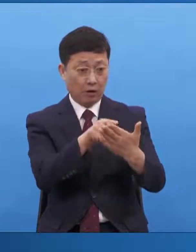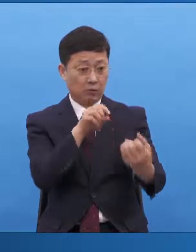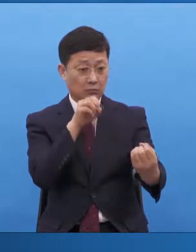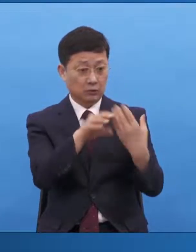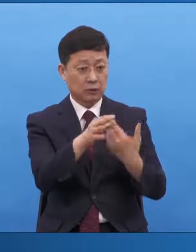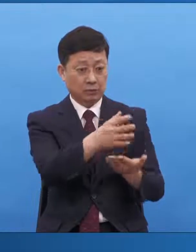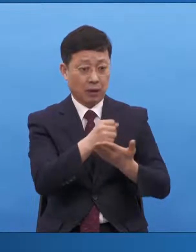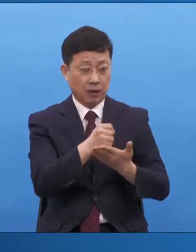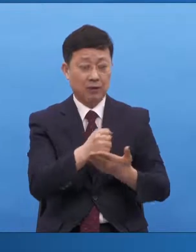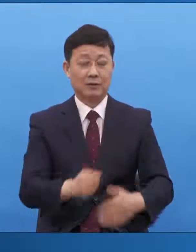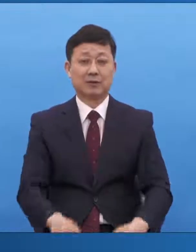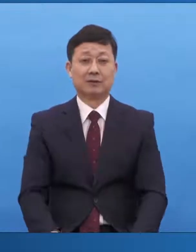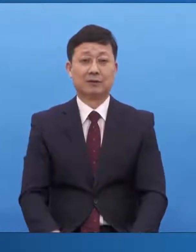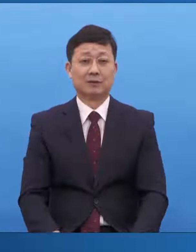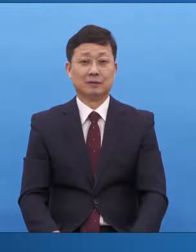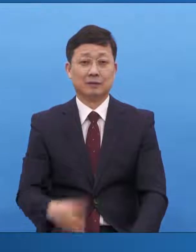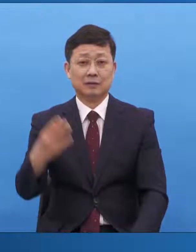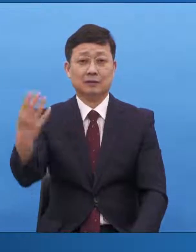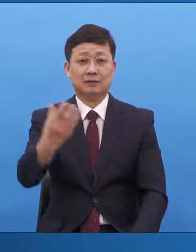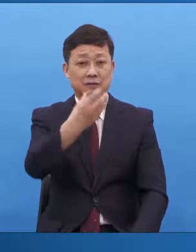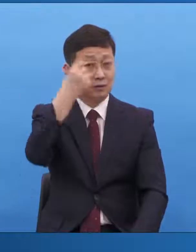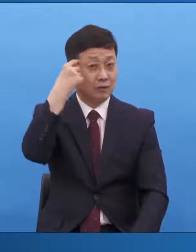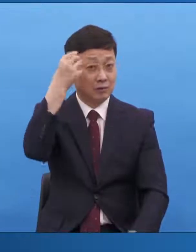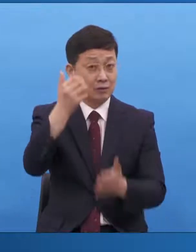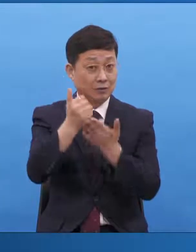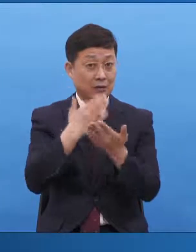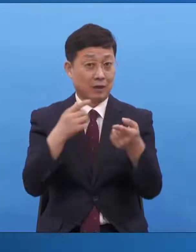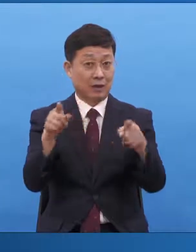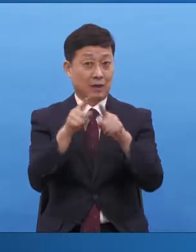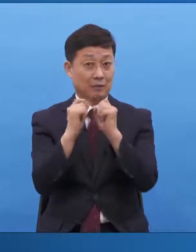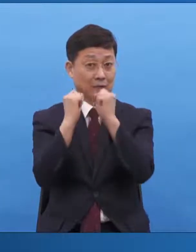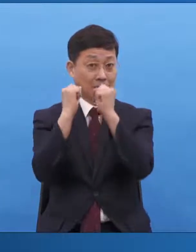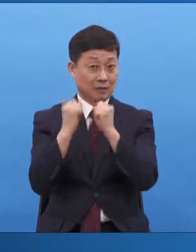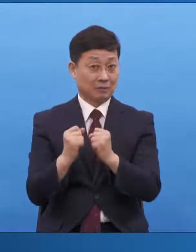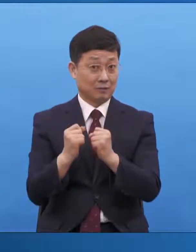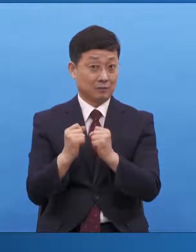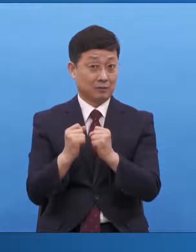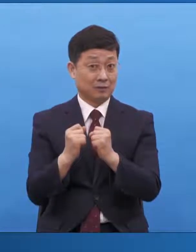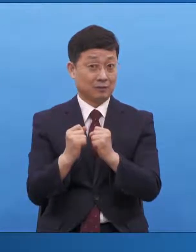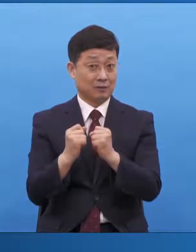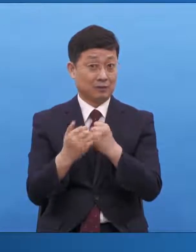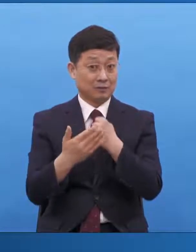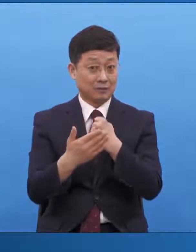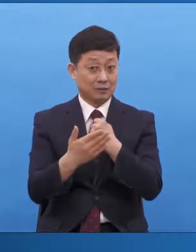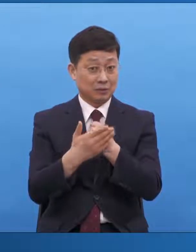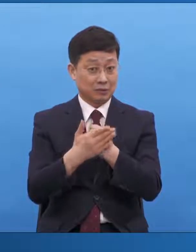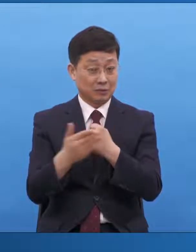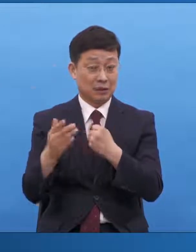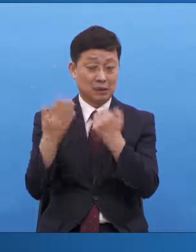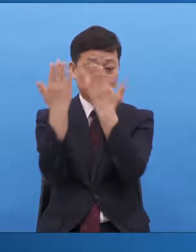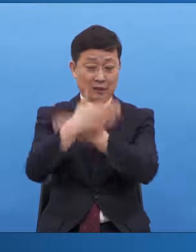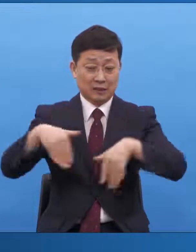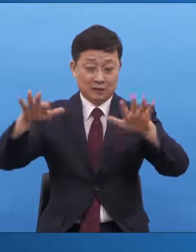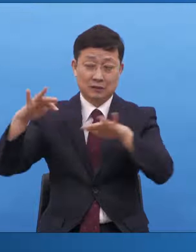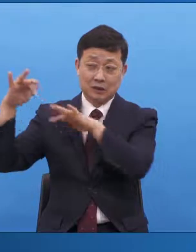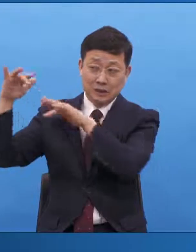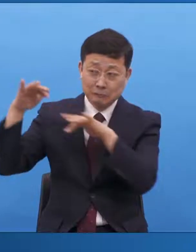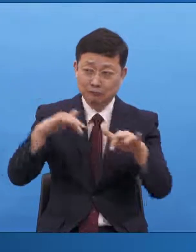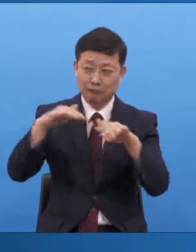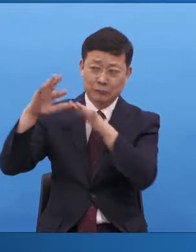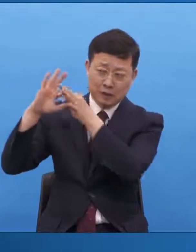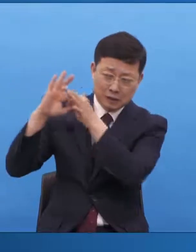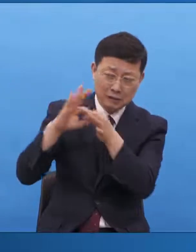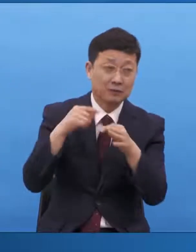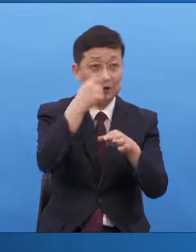time we worship. 특히 성령은 나와 같이 계시기 때문에 이게 막 심부름 계속 And especially 예배드리고 the